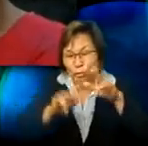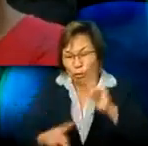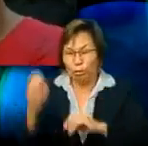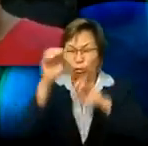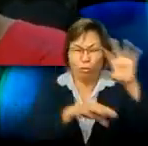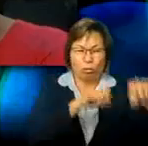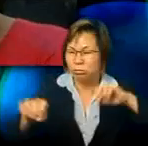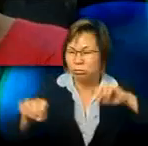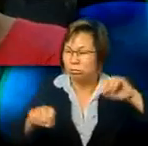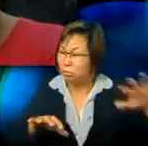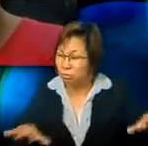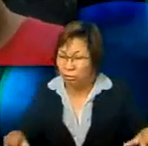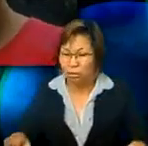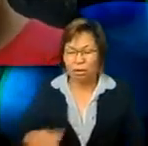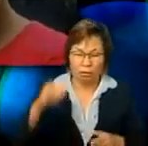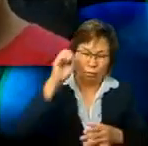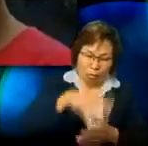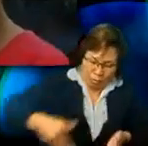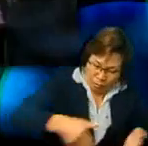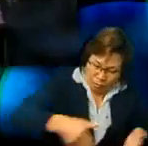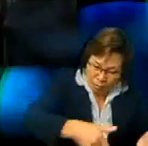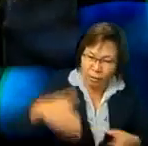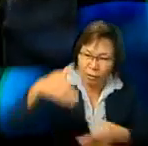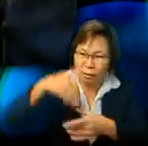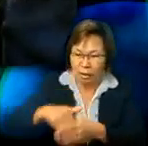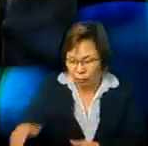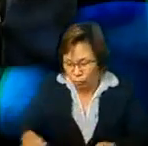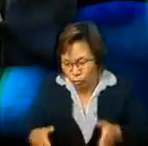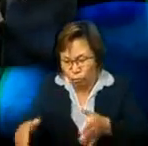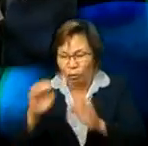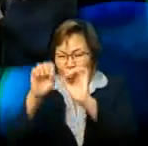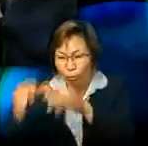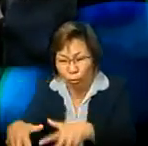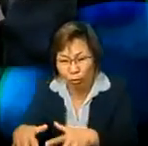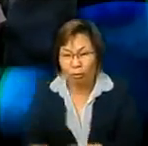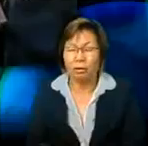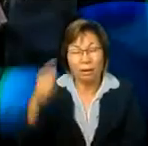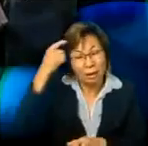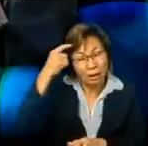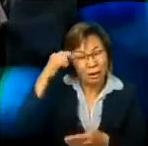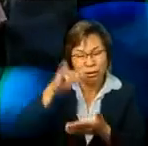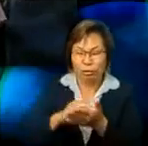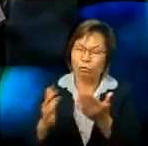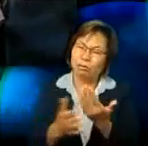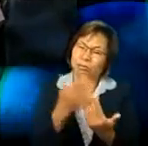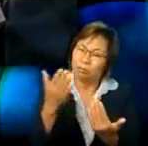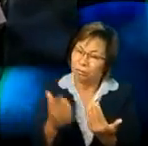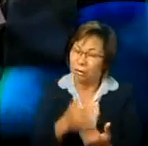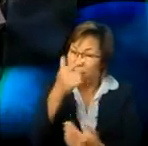buang sampah merata-rata? Buang dalam parit lah, dalam sungai lah. Diorang ingat itu lagi